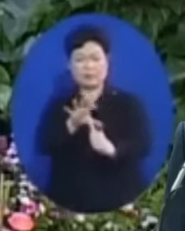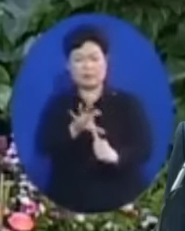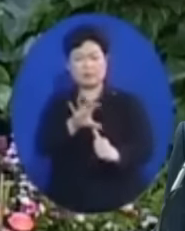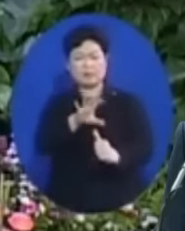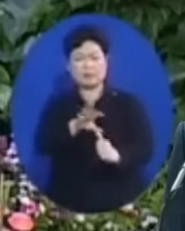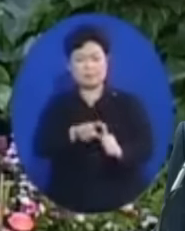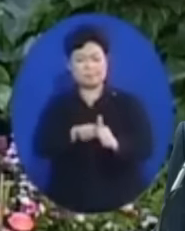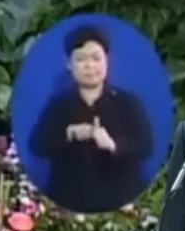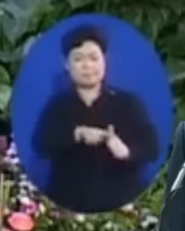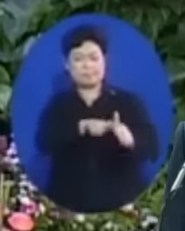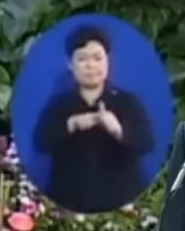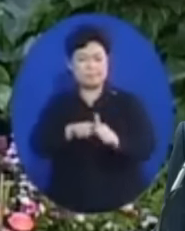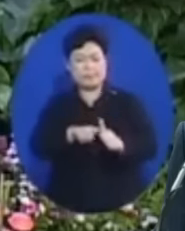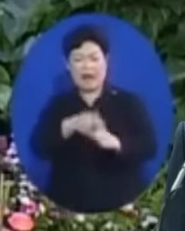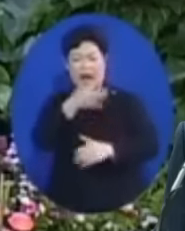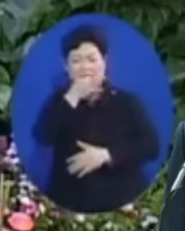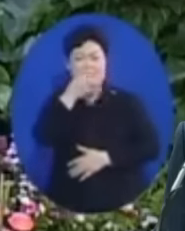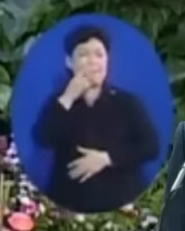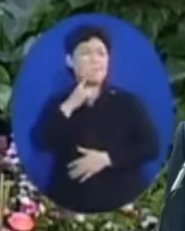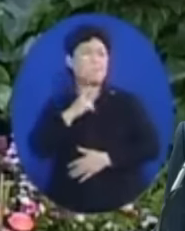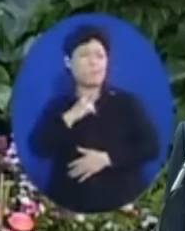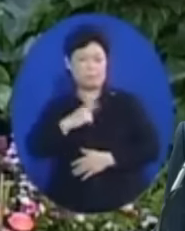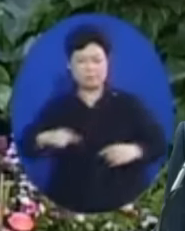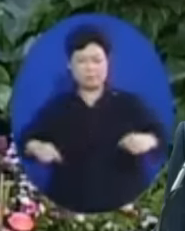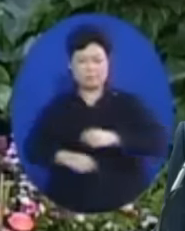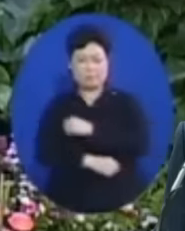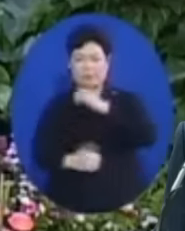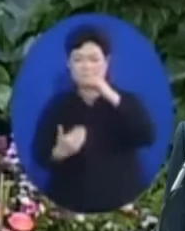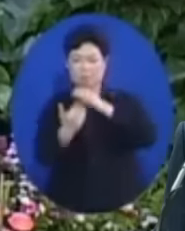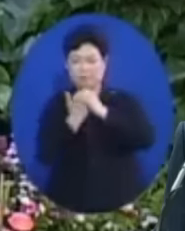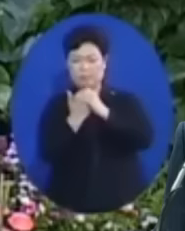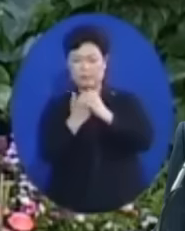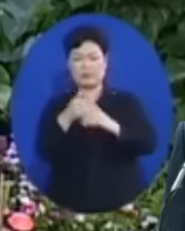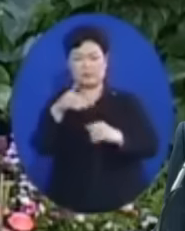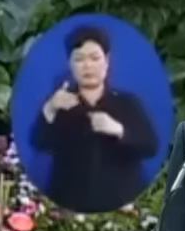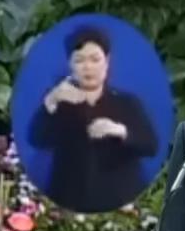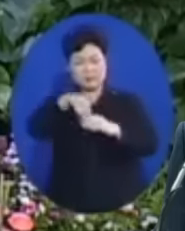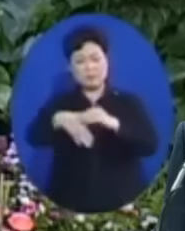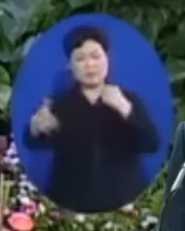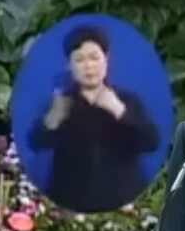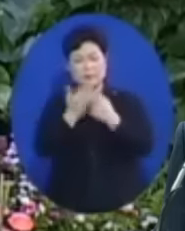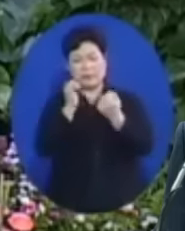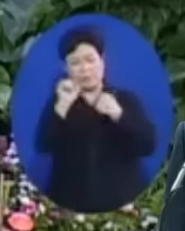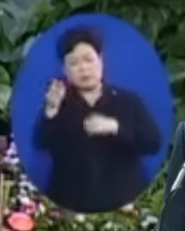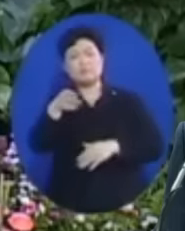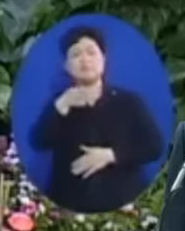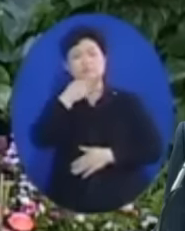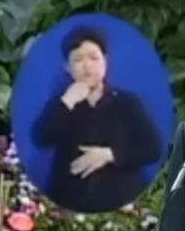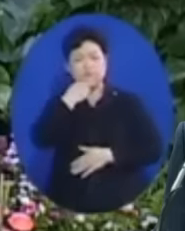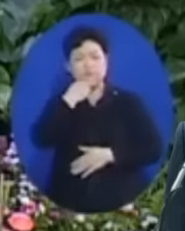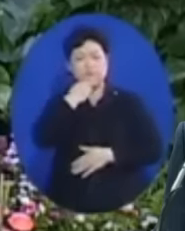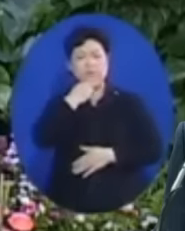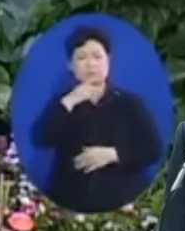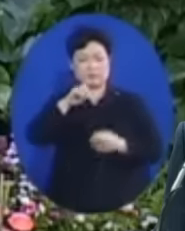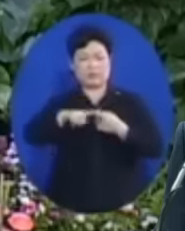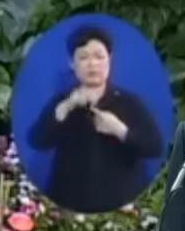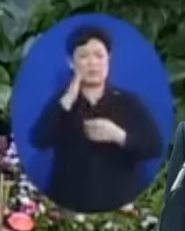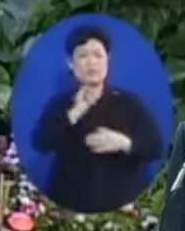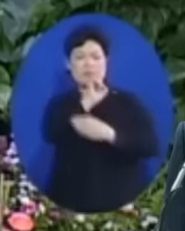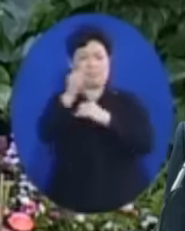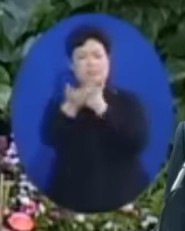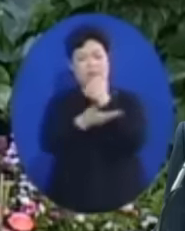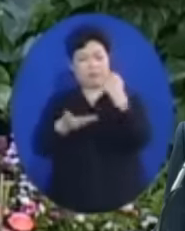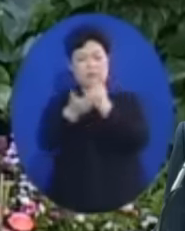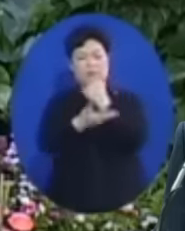비리와 부도덕과 탐심, 부조리 등을 심었기 때문에 이제 피할 수 없이 우리는 그 열매를